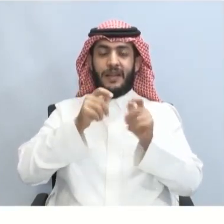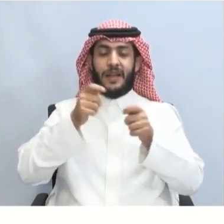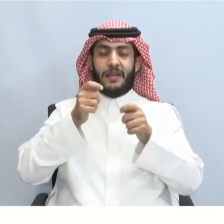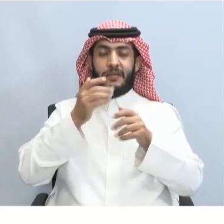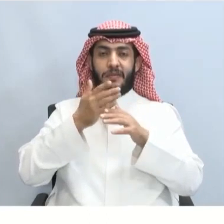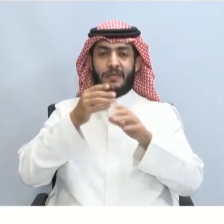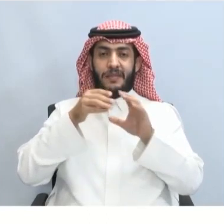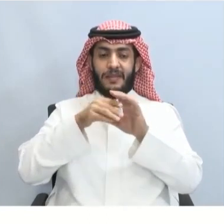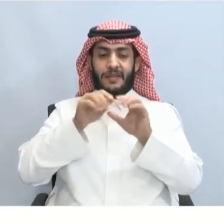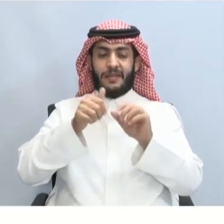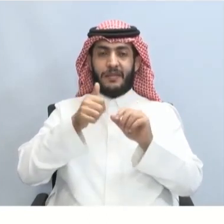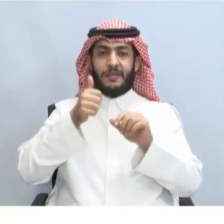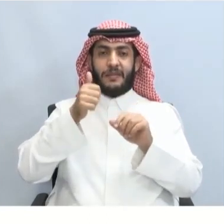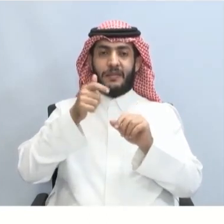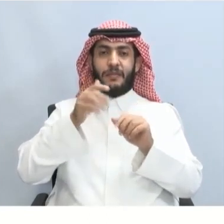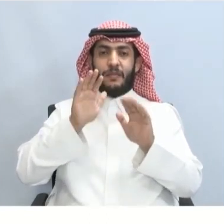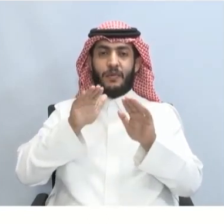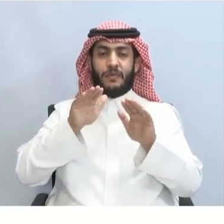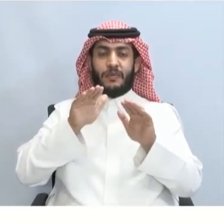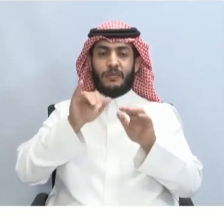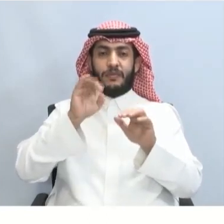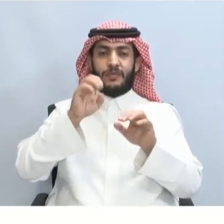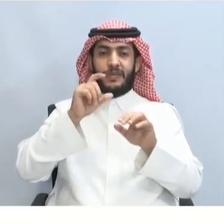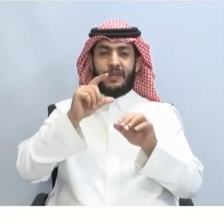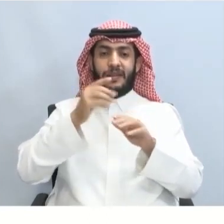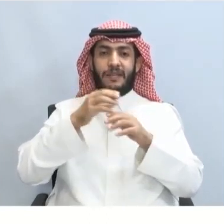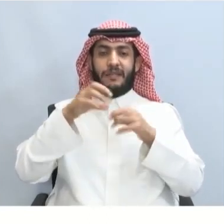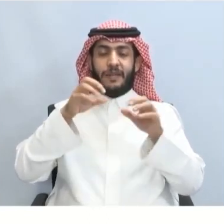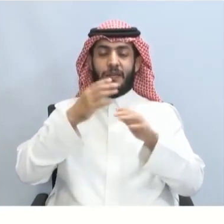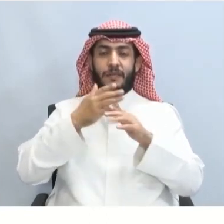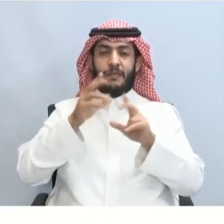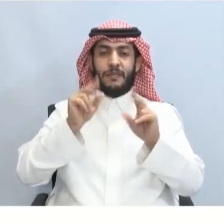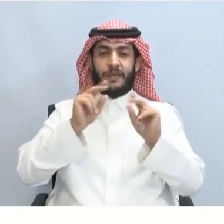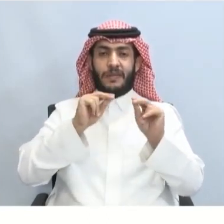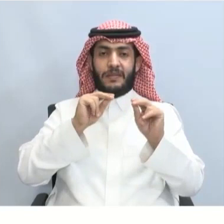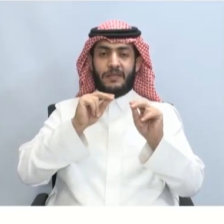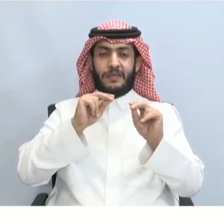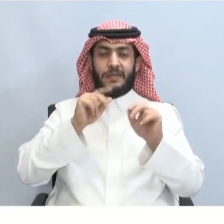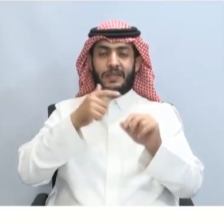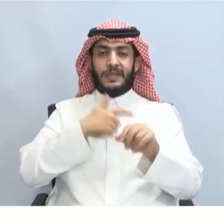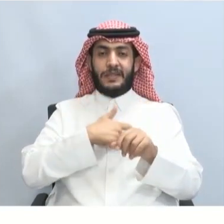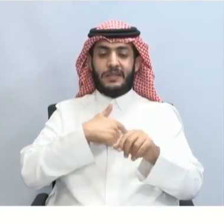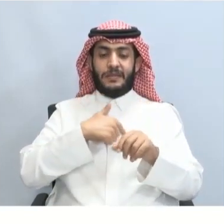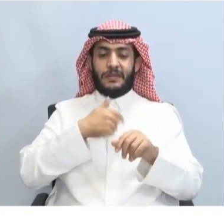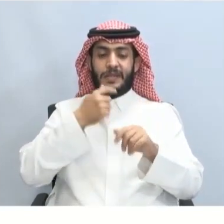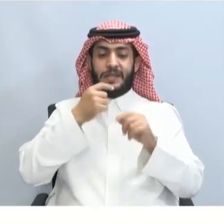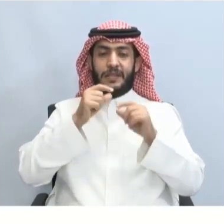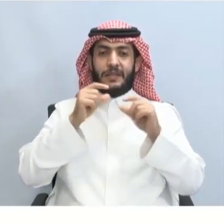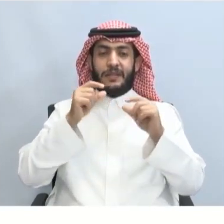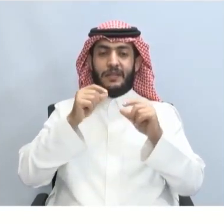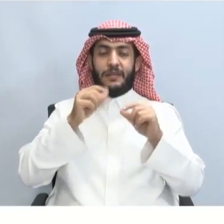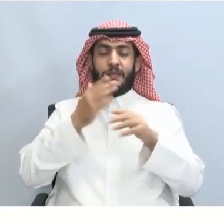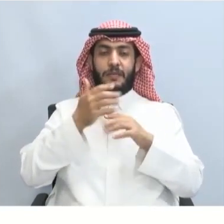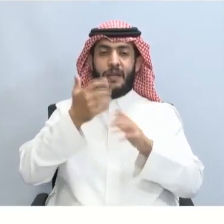وداخل هذا المجل مجلد توجد مجلدات فرعيه على سبيل المثال مجلد باسم ايجز حيث